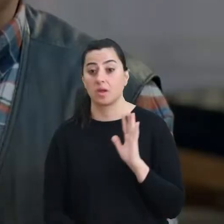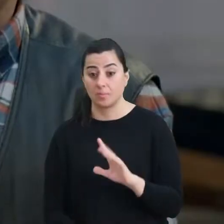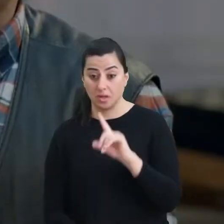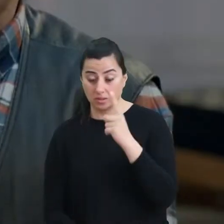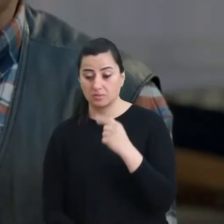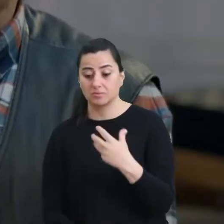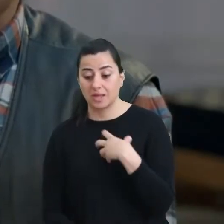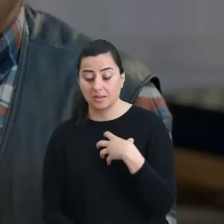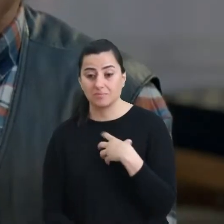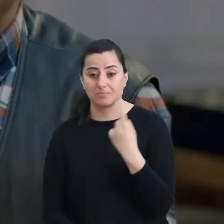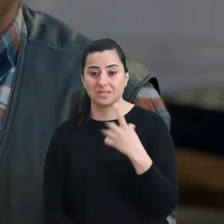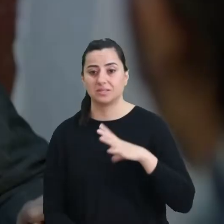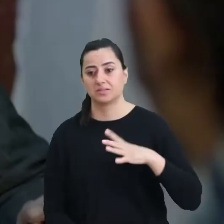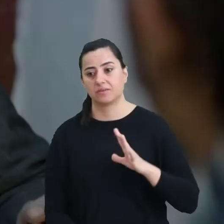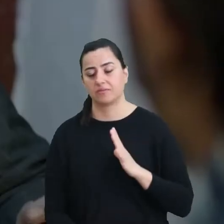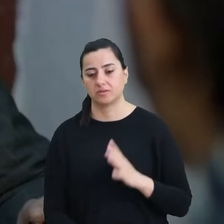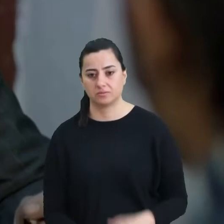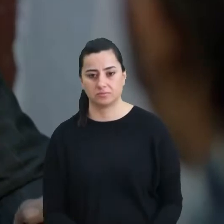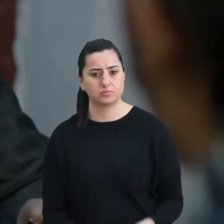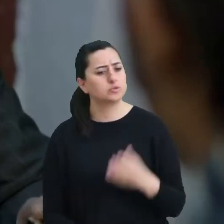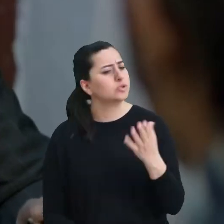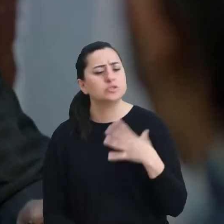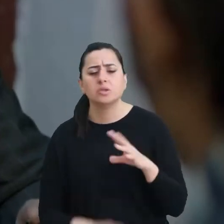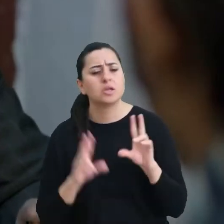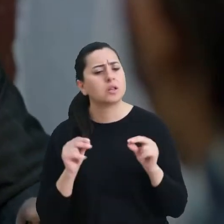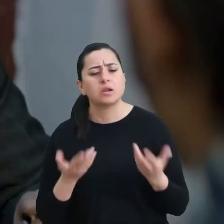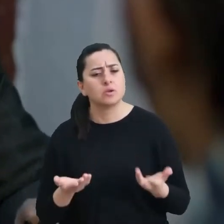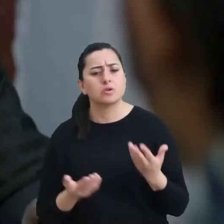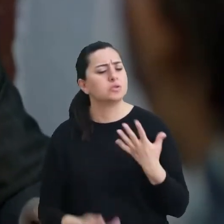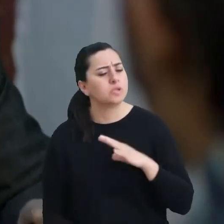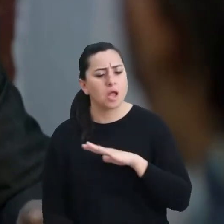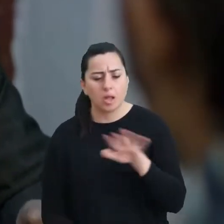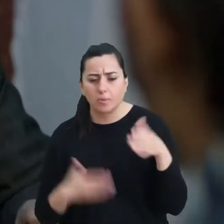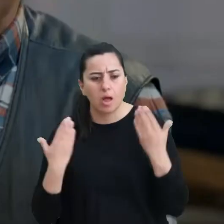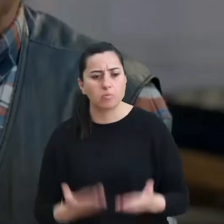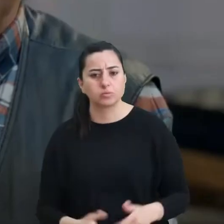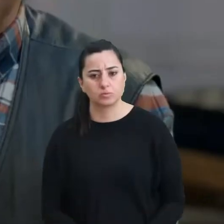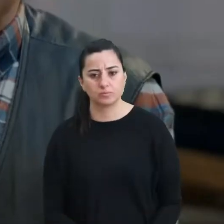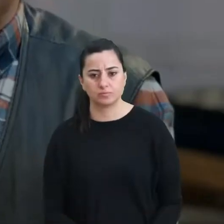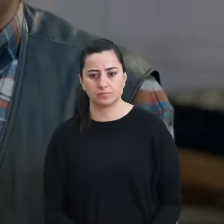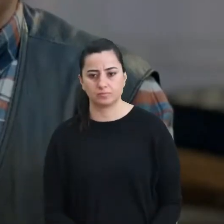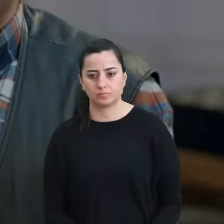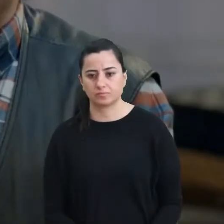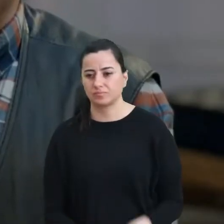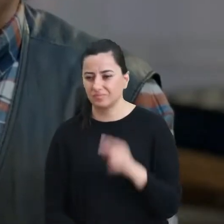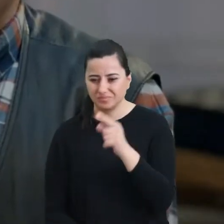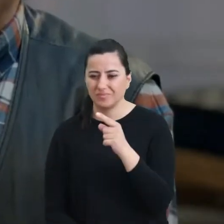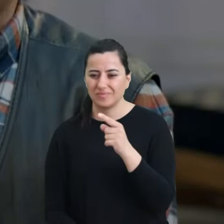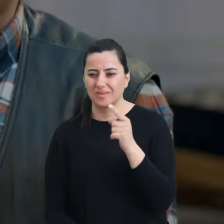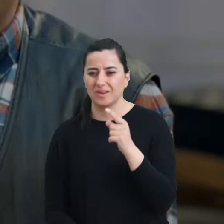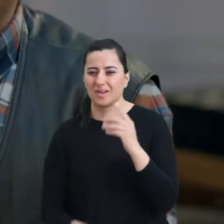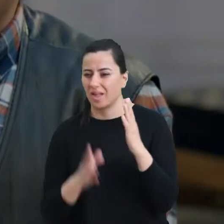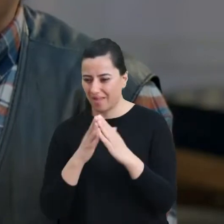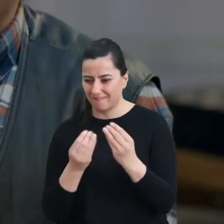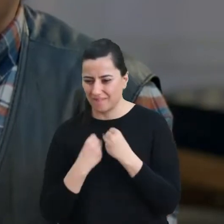Yalnız benim kendimce bir istem var. Sen iste yeter. Ne istesen kabulüm. Hani senin beni dediğin